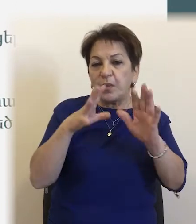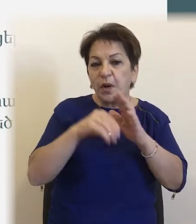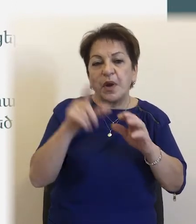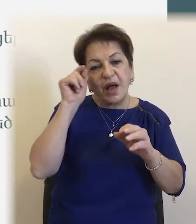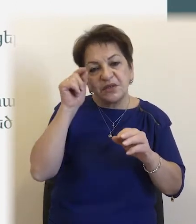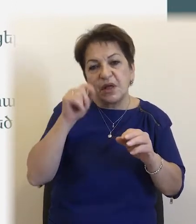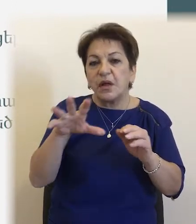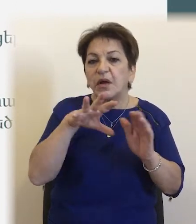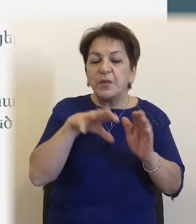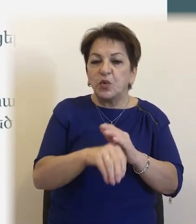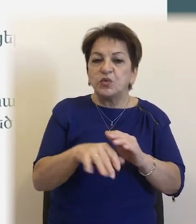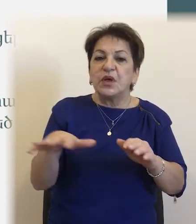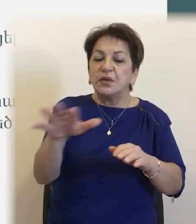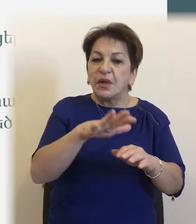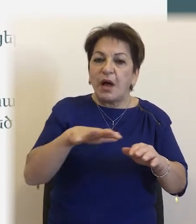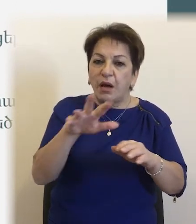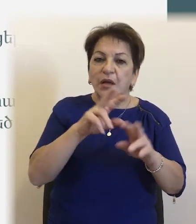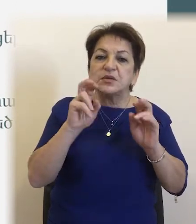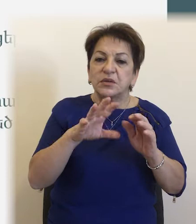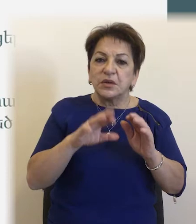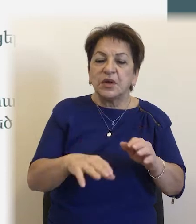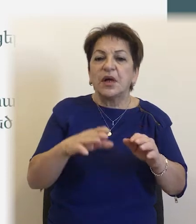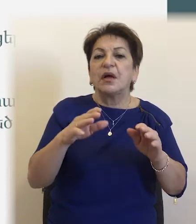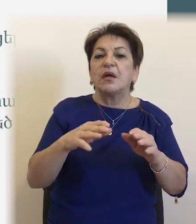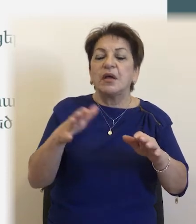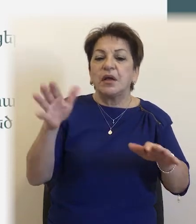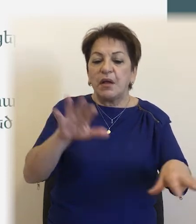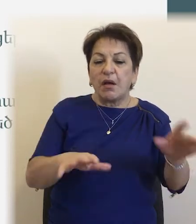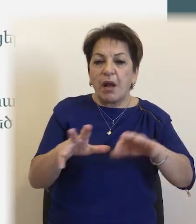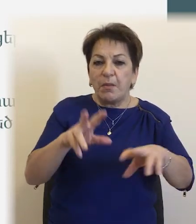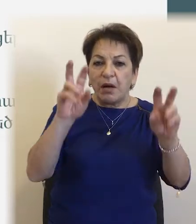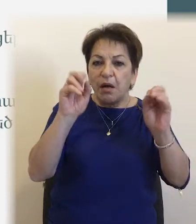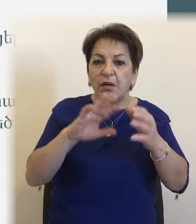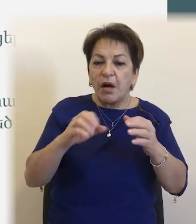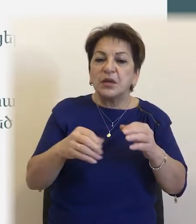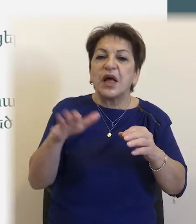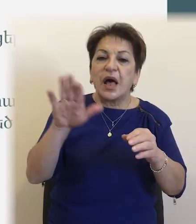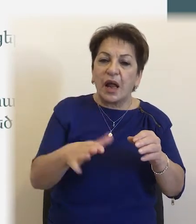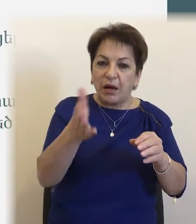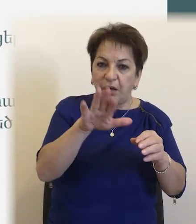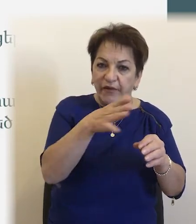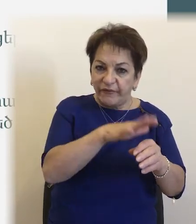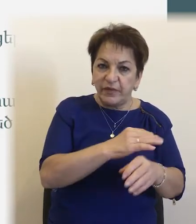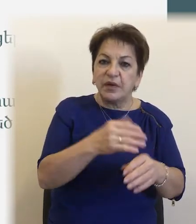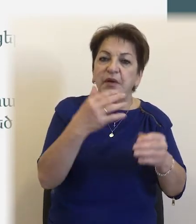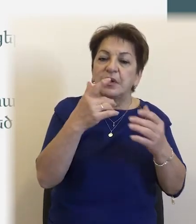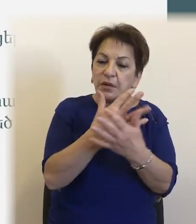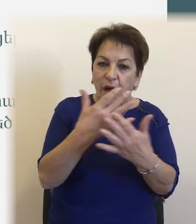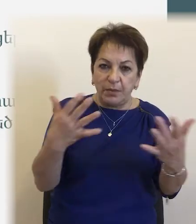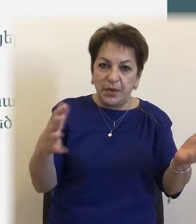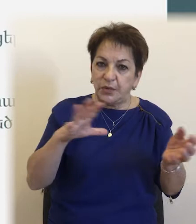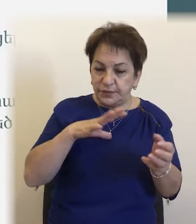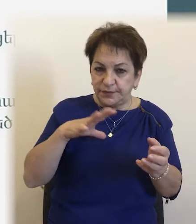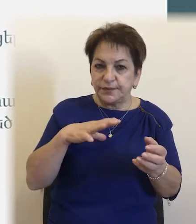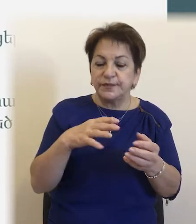շնորիվել Հայաստանի Հանրապետության տարածքը աչկի ընգնում երկրաբանական պայմանների ու ռելևի ծևերի մեծ